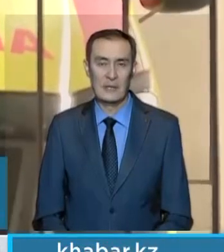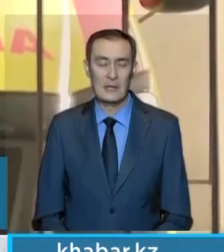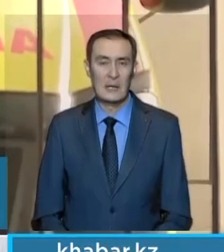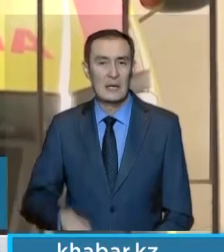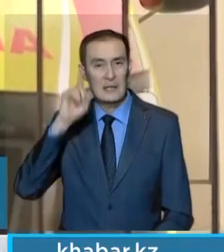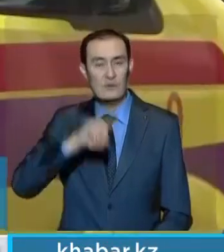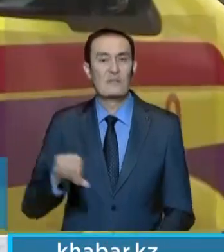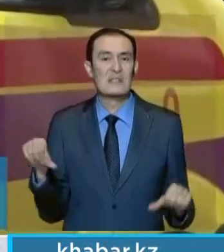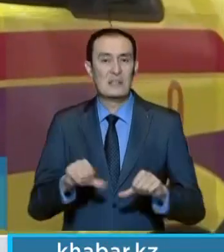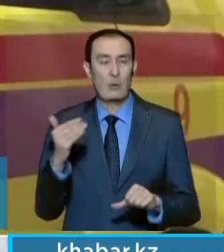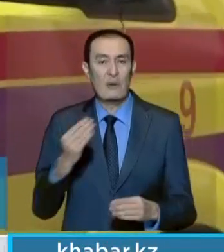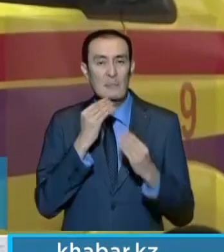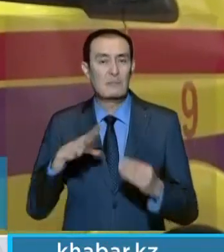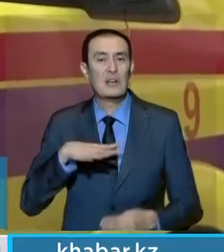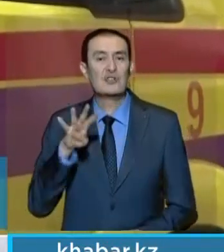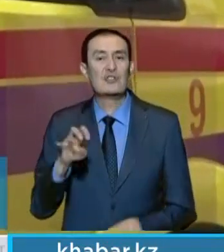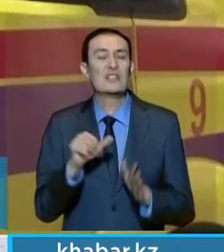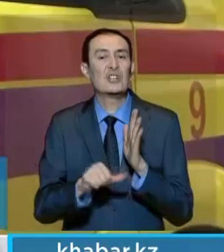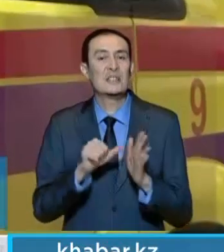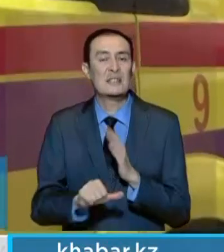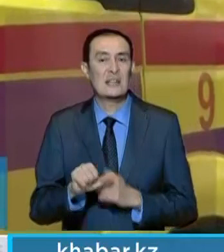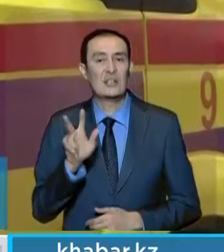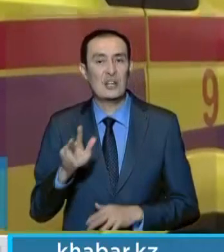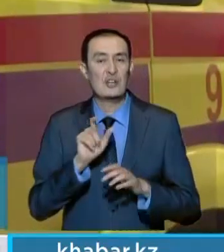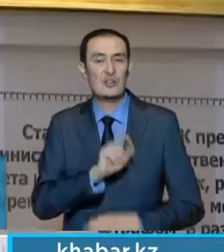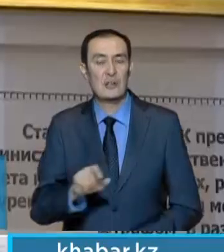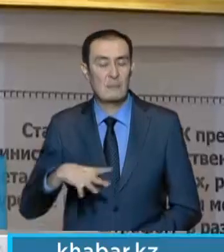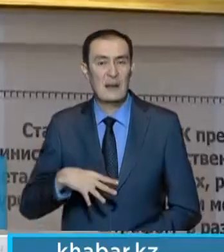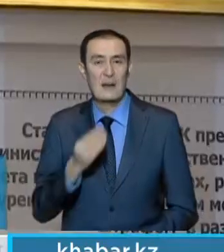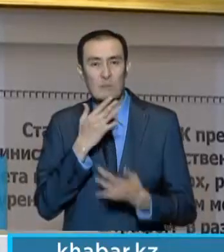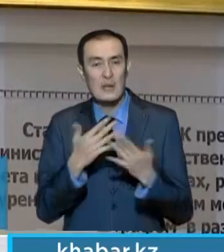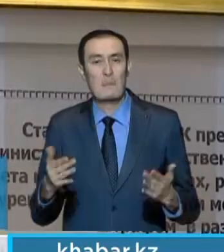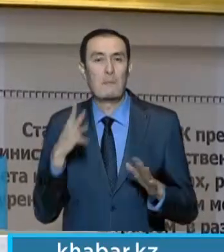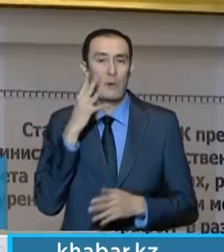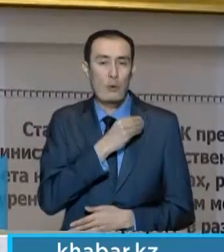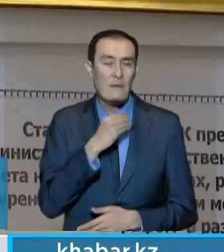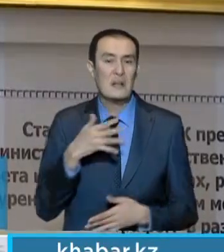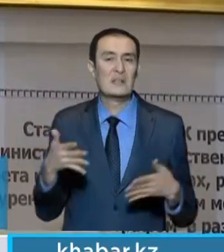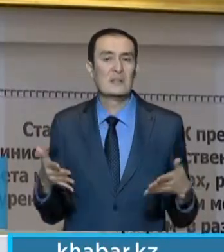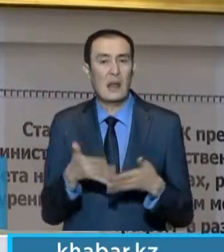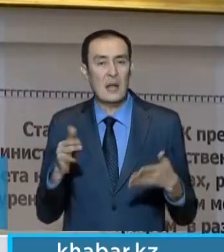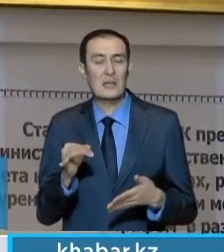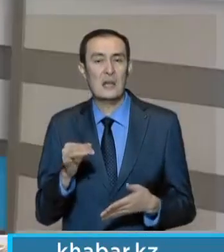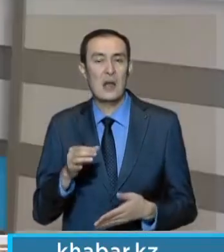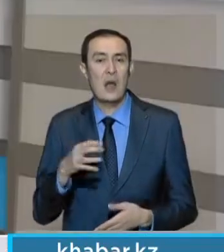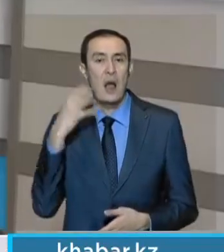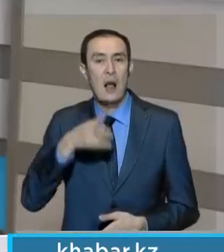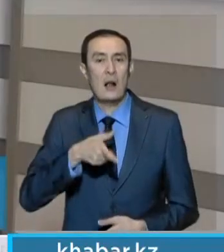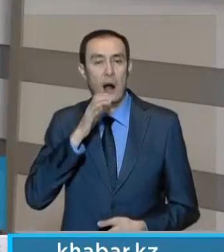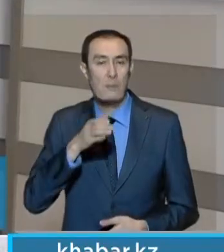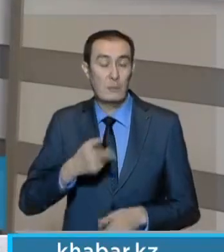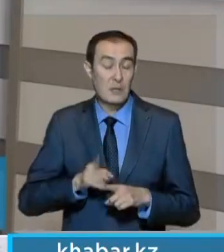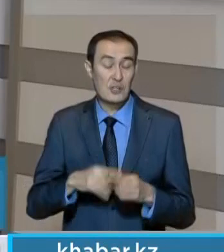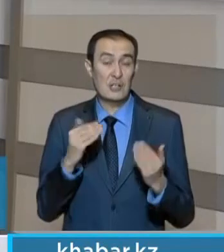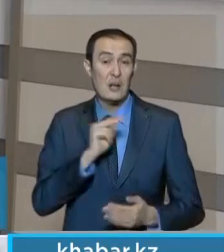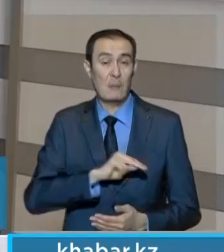Известно, что в столовой пообедали 463 человека. В меню были плов, свежий салат и компот. Сейчас